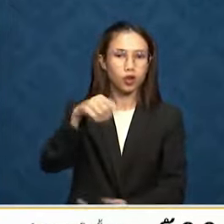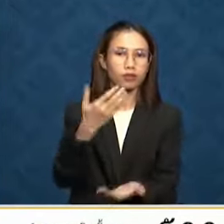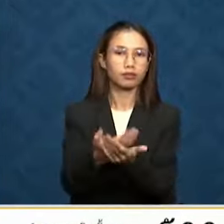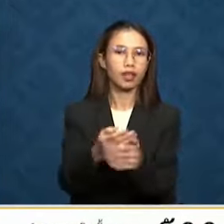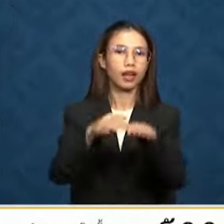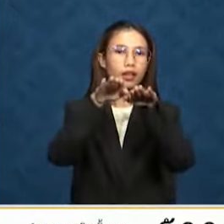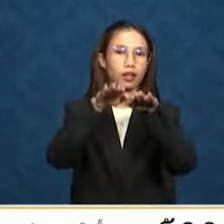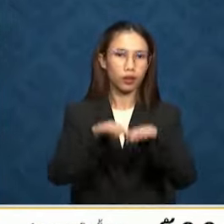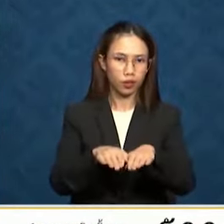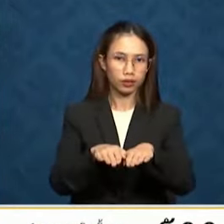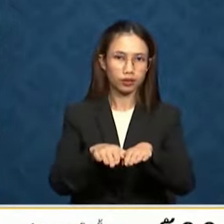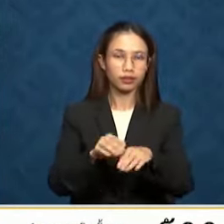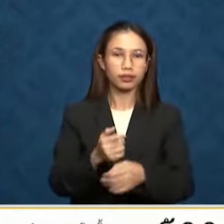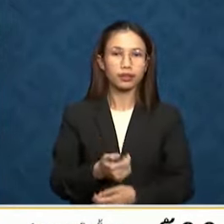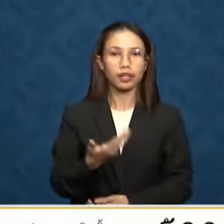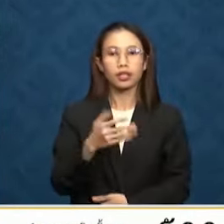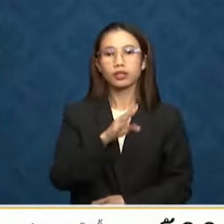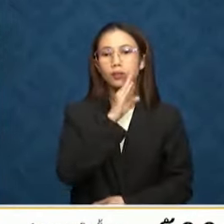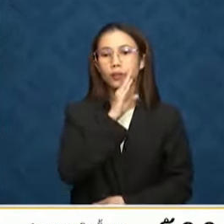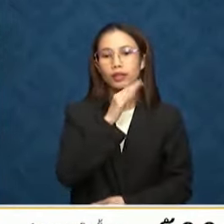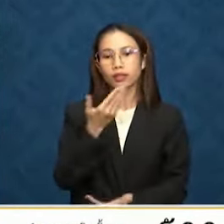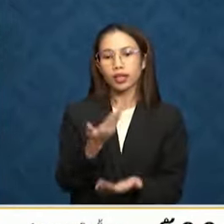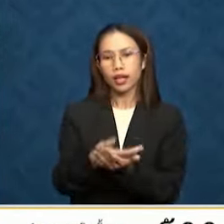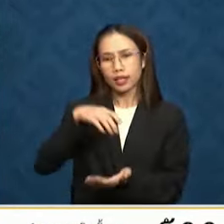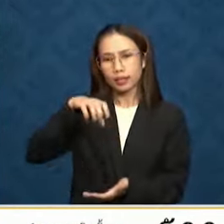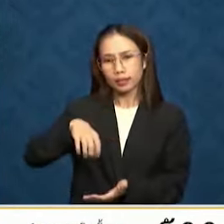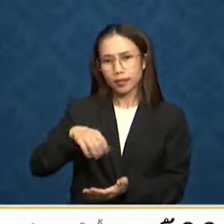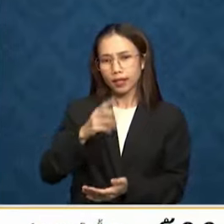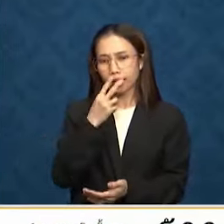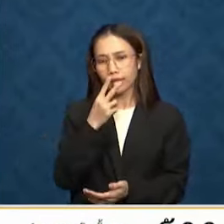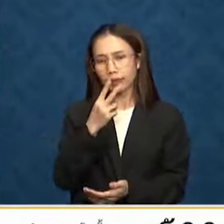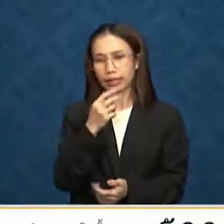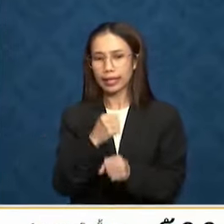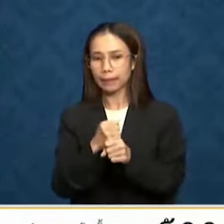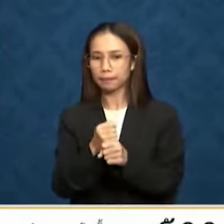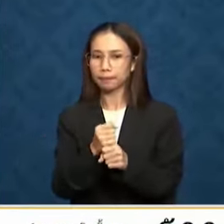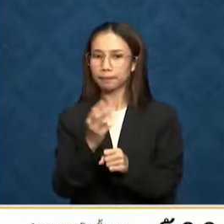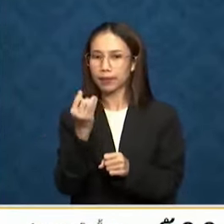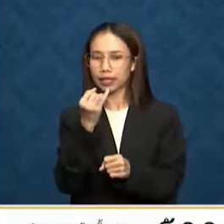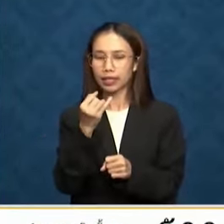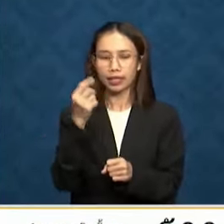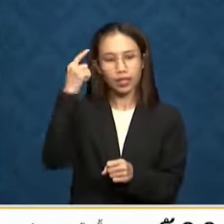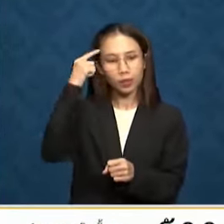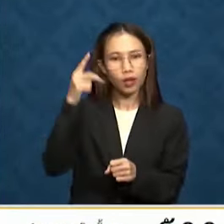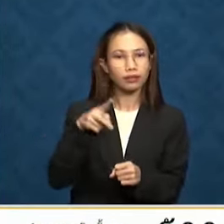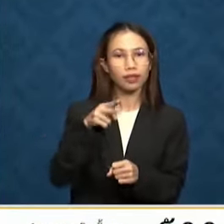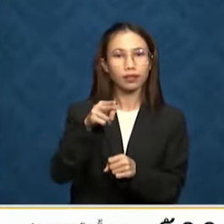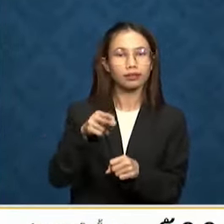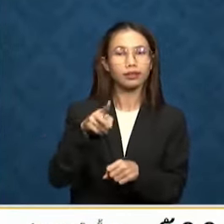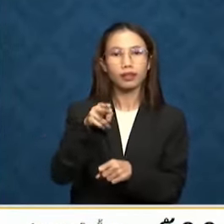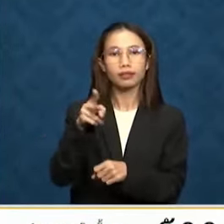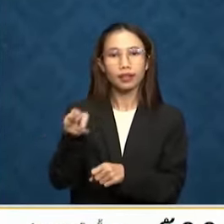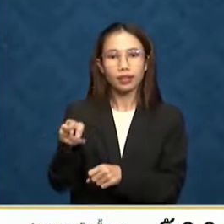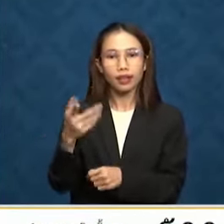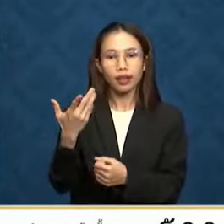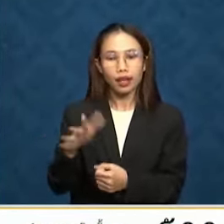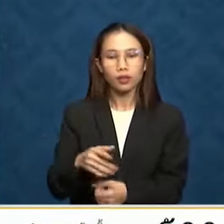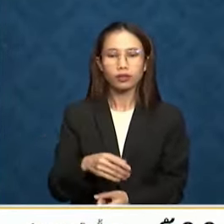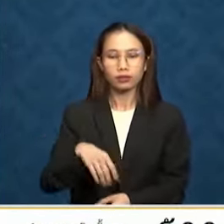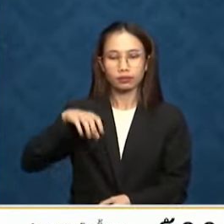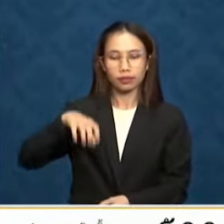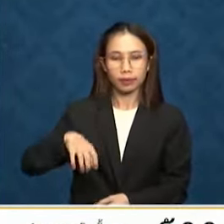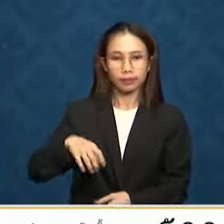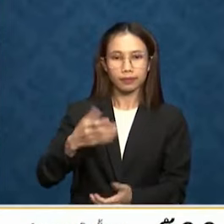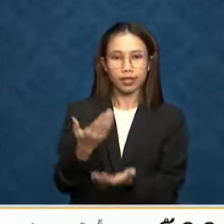ด้วยนะคะหรือว่าถ้าสำนักงบประมาณเห็นว่าอะไรมันไม่เวิร์คเนี่ยก็จะมีการตัดออกเคลียร์ออกนะคะแต่ตัวสำนักงบประมาณ